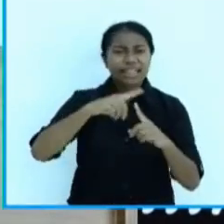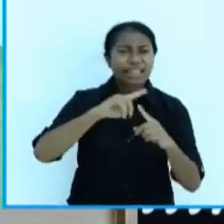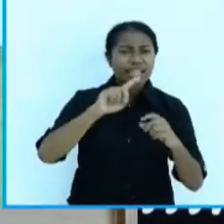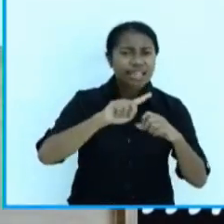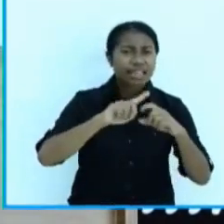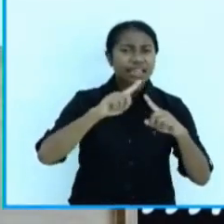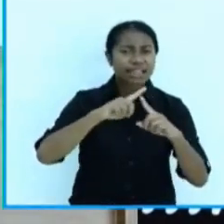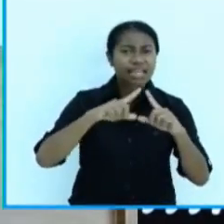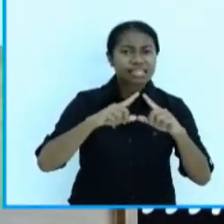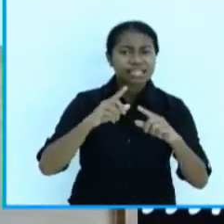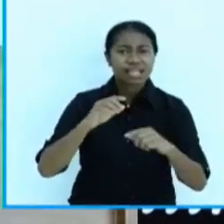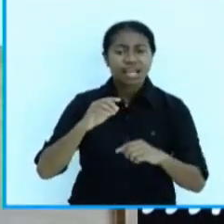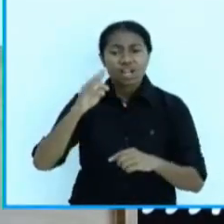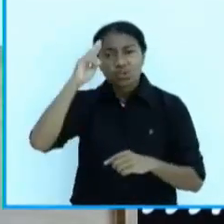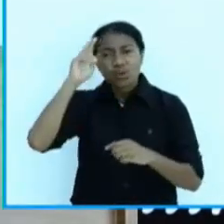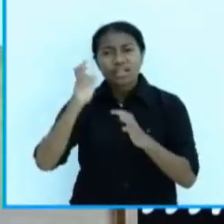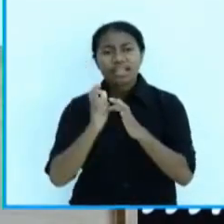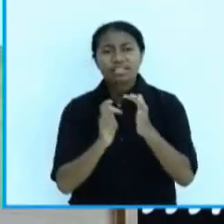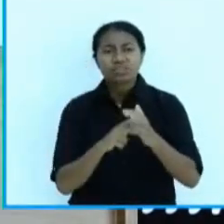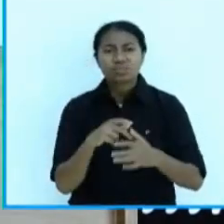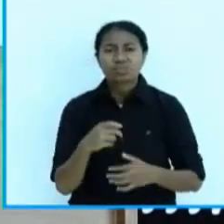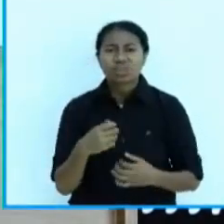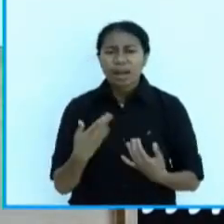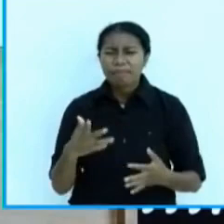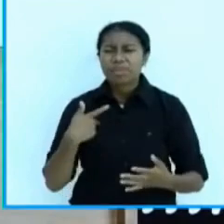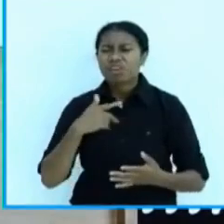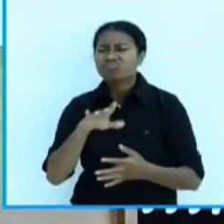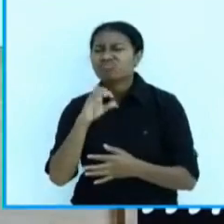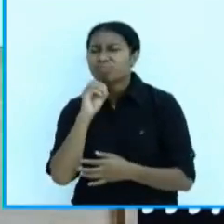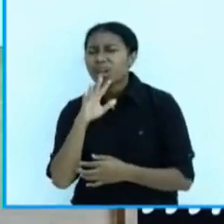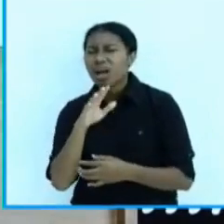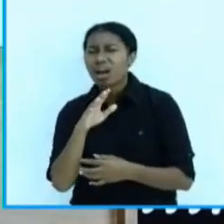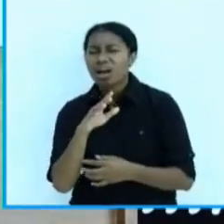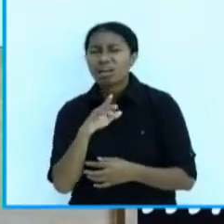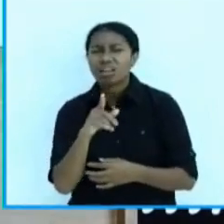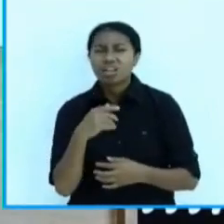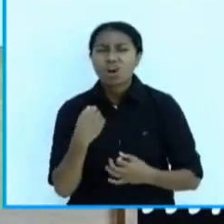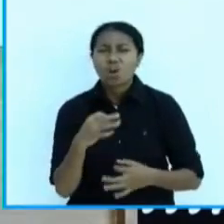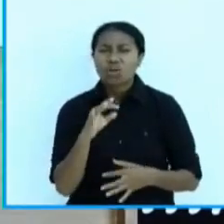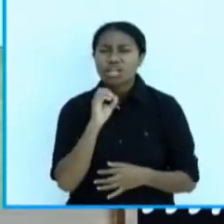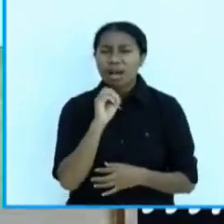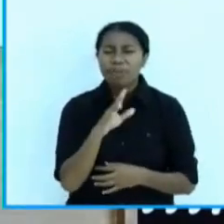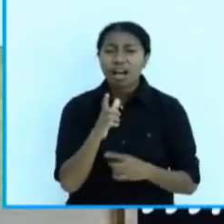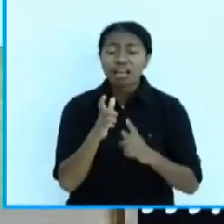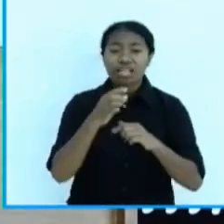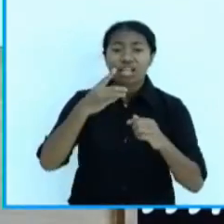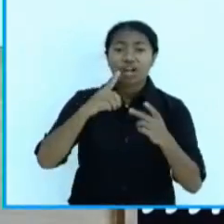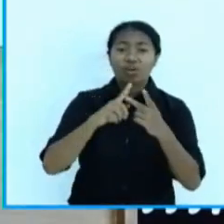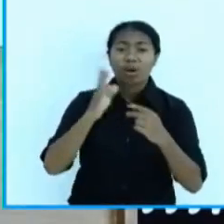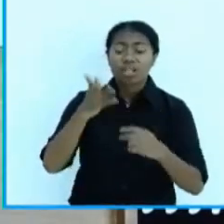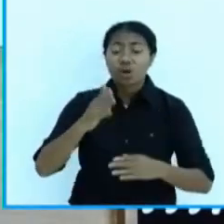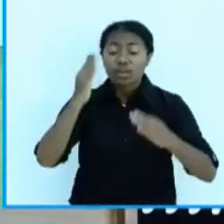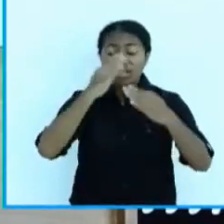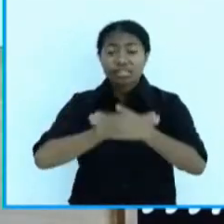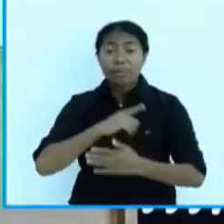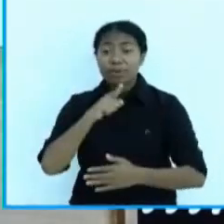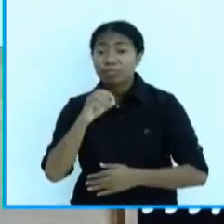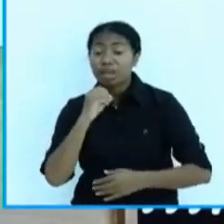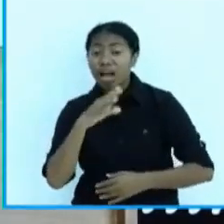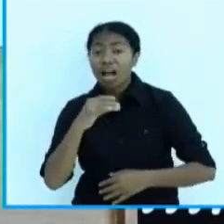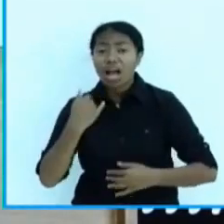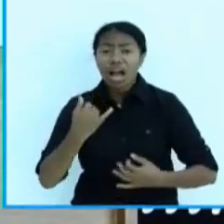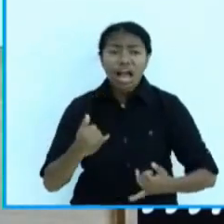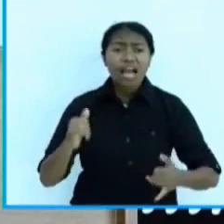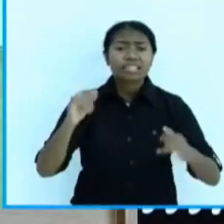Ini terserah siofa mau bilang dia adalah penghulu malaikat terserah Islam mau bilang dia hanya